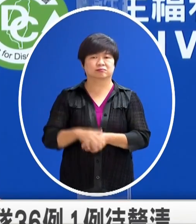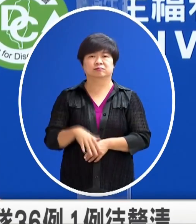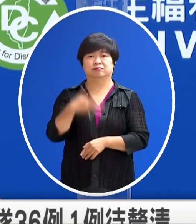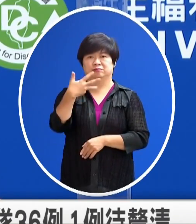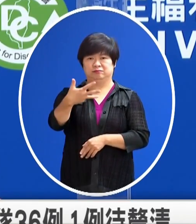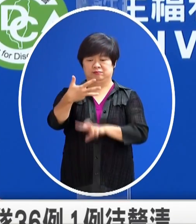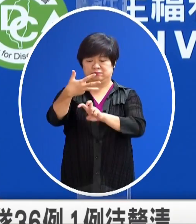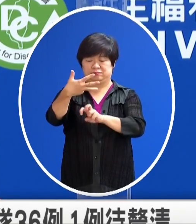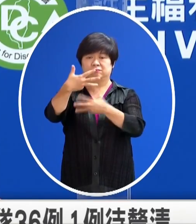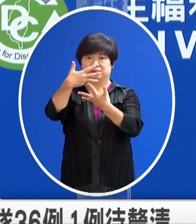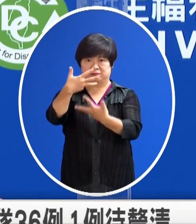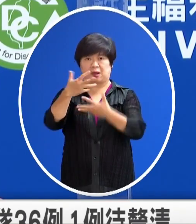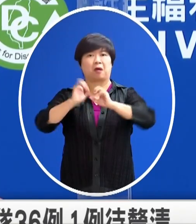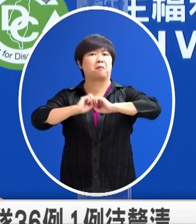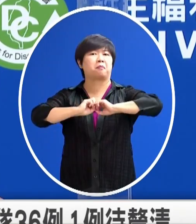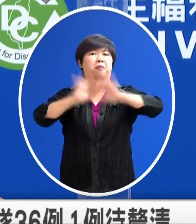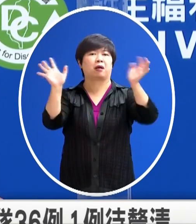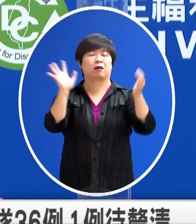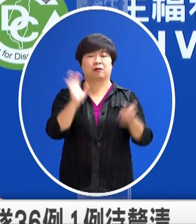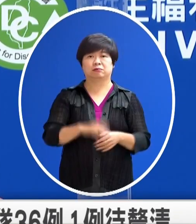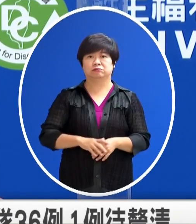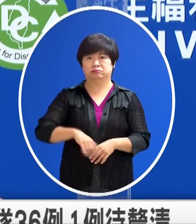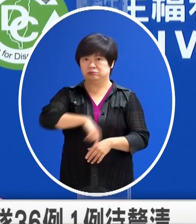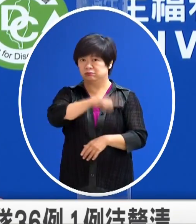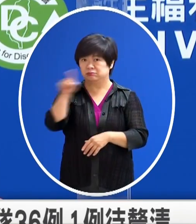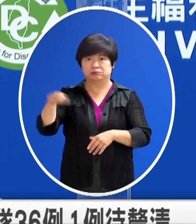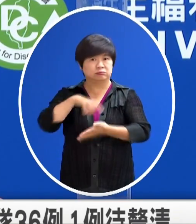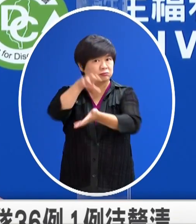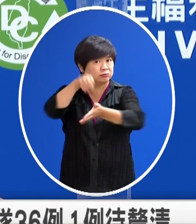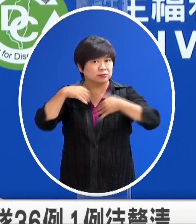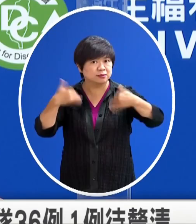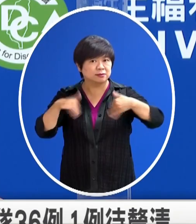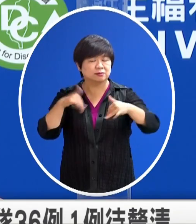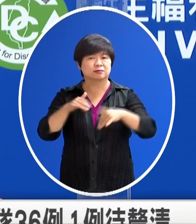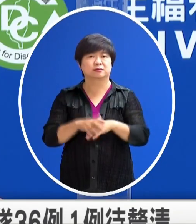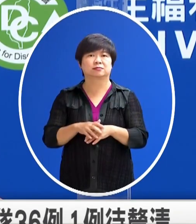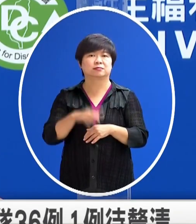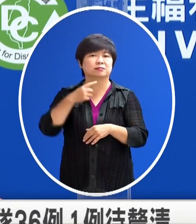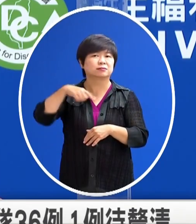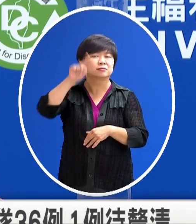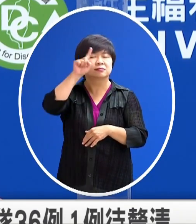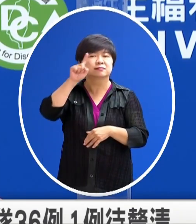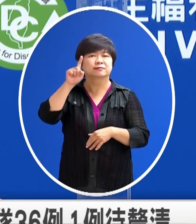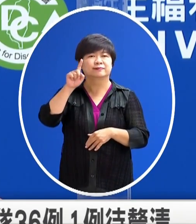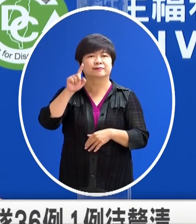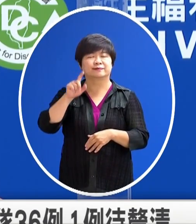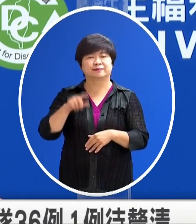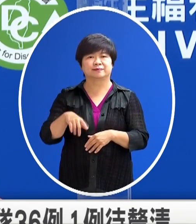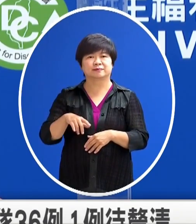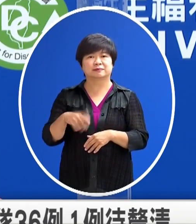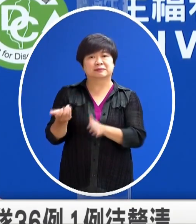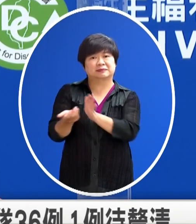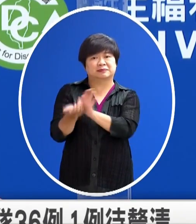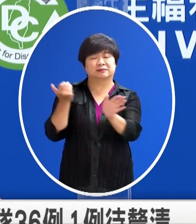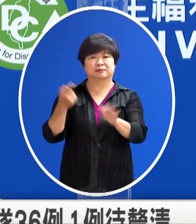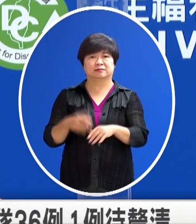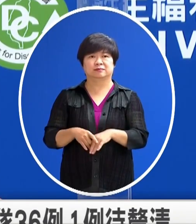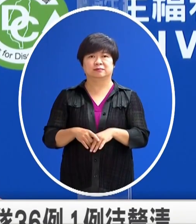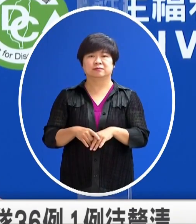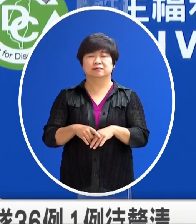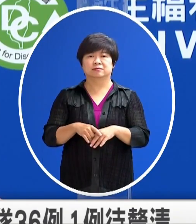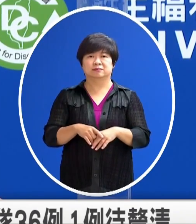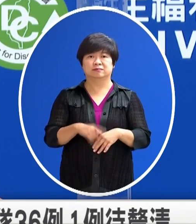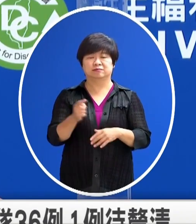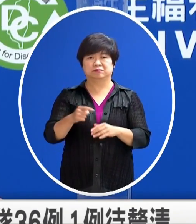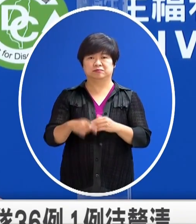通知，所有还没有领的，所有在上一段我们说前面那一段还没有